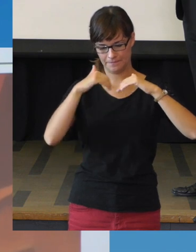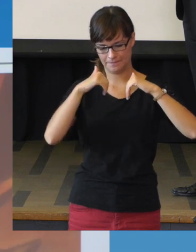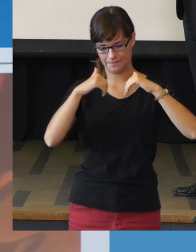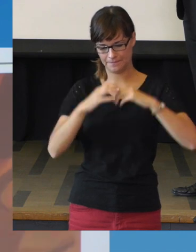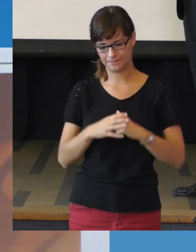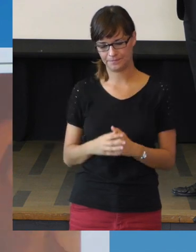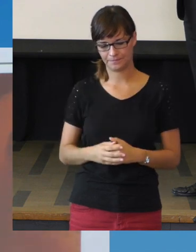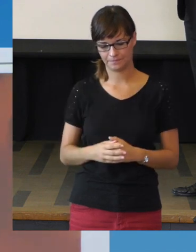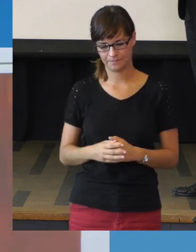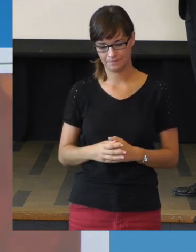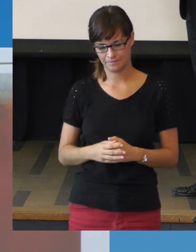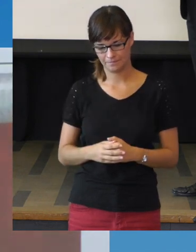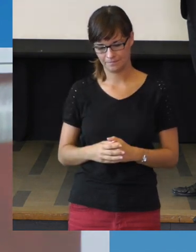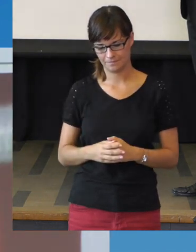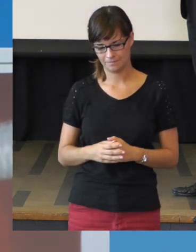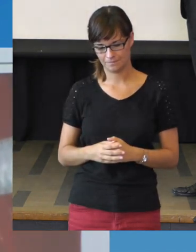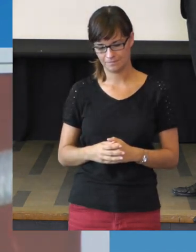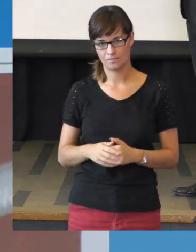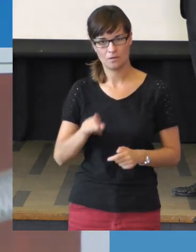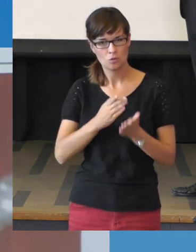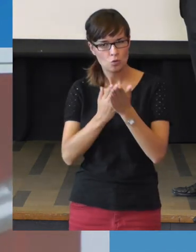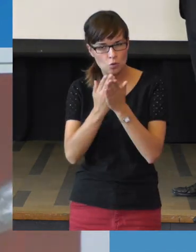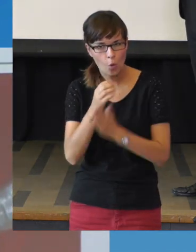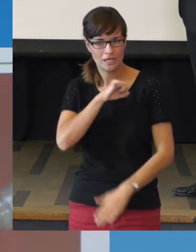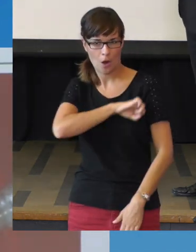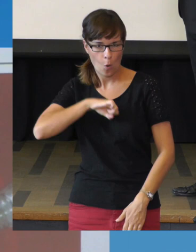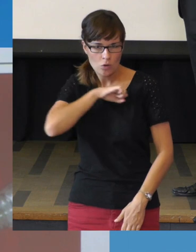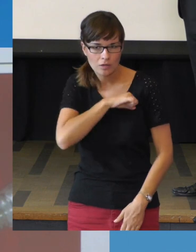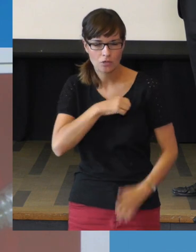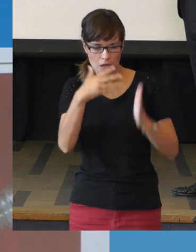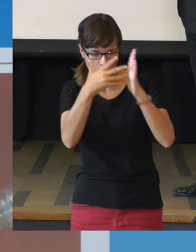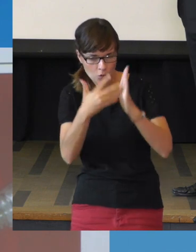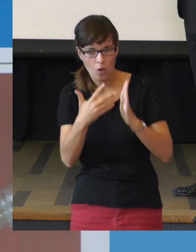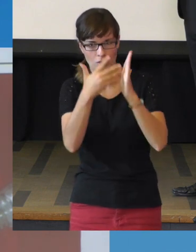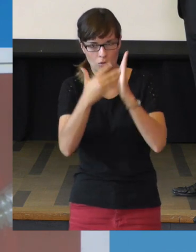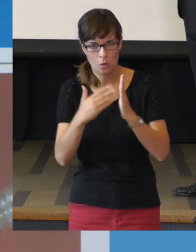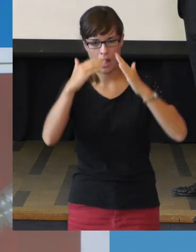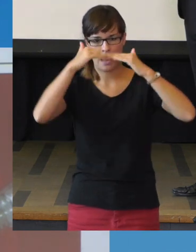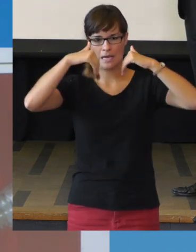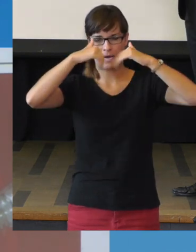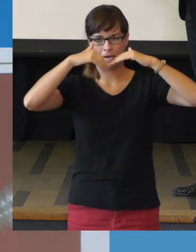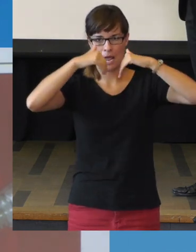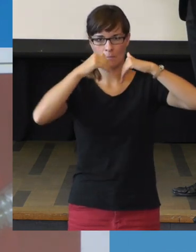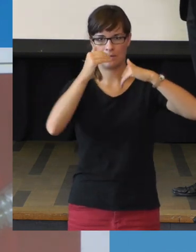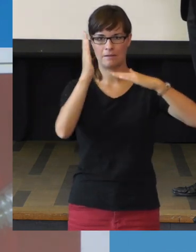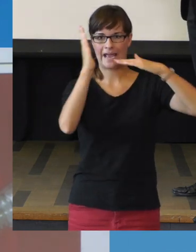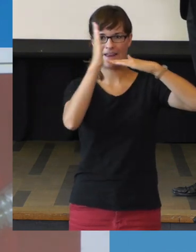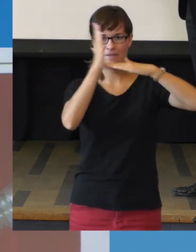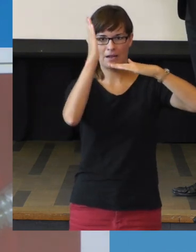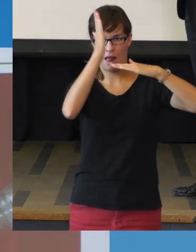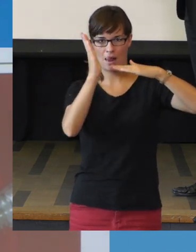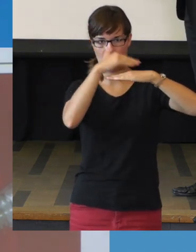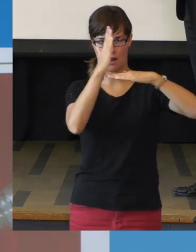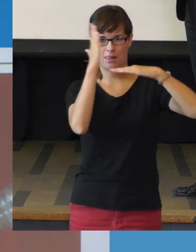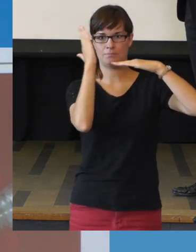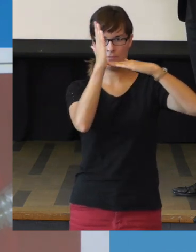hier. Und dann gucken wir uns das im Ultraschall genau an, dass der im rechten Winkel zu der Klappenspalte ist. Den können wir also auch steuern.